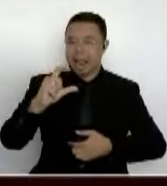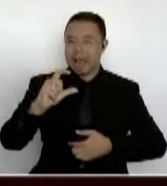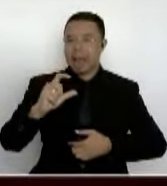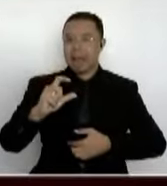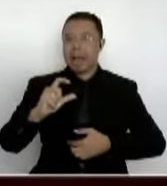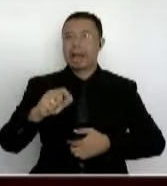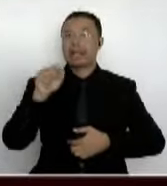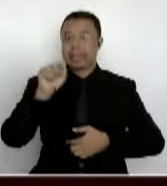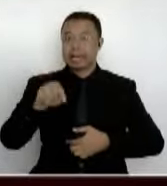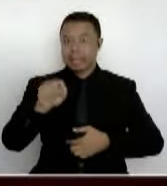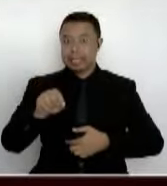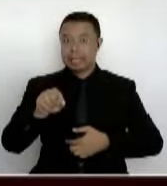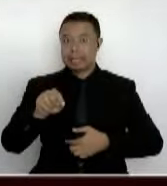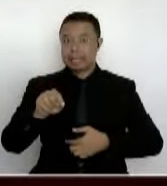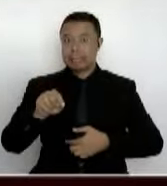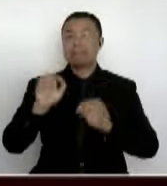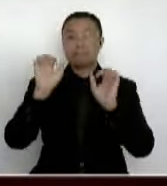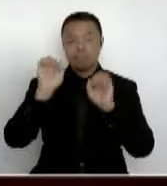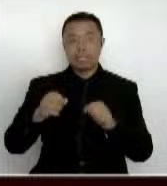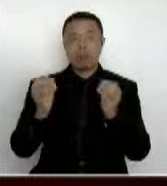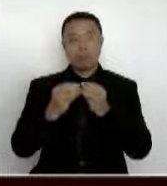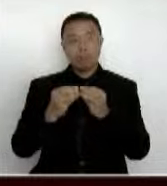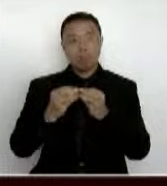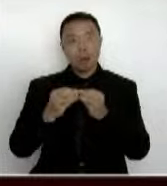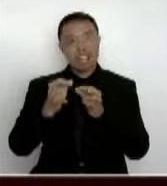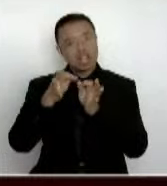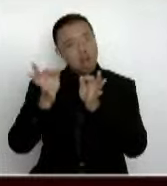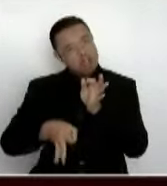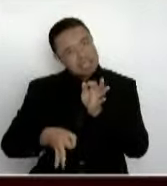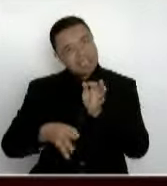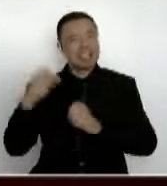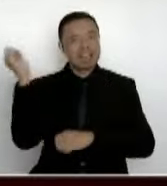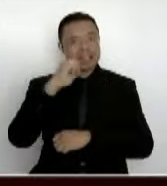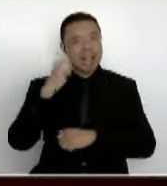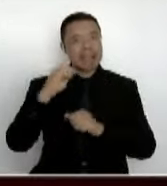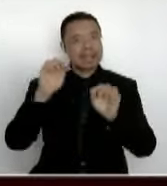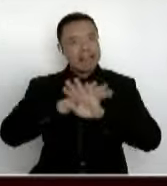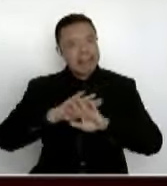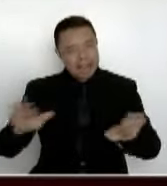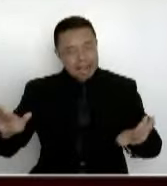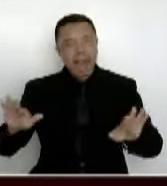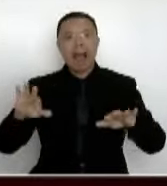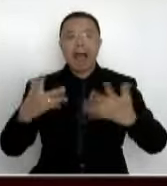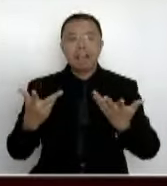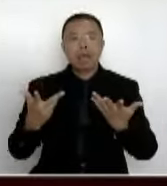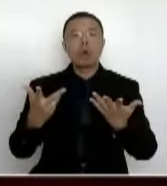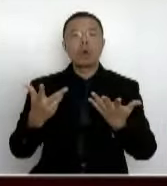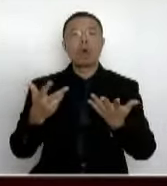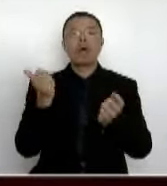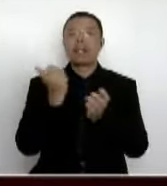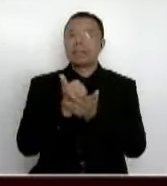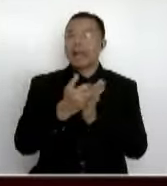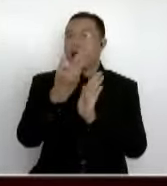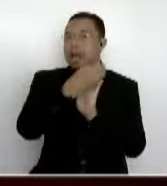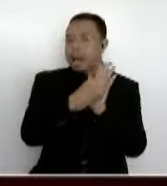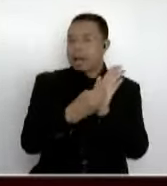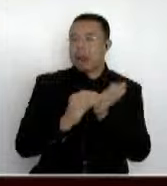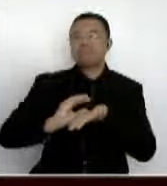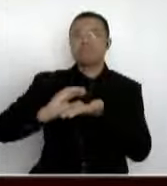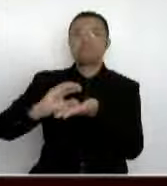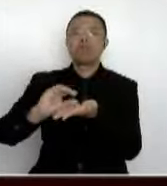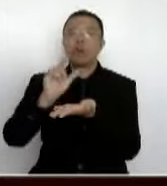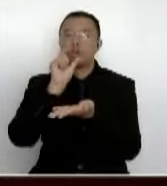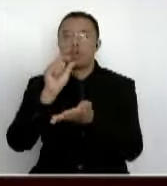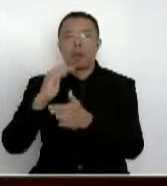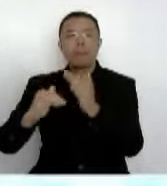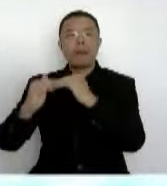tersebut ee dapat menyelesaikan keahatan atau tidak sebaiknya dana tersebut digunakan untuk